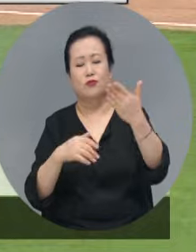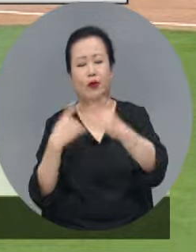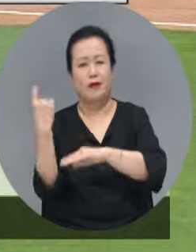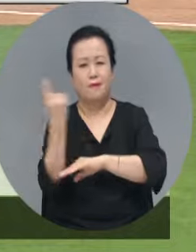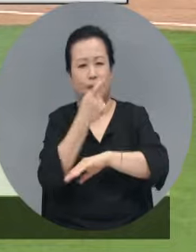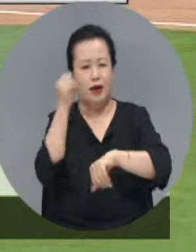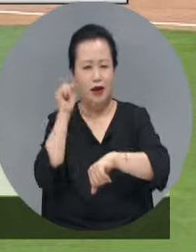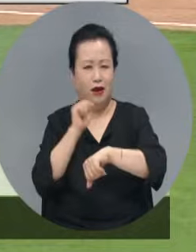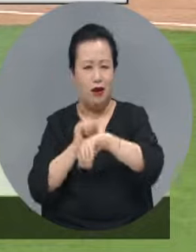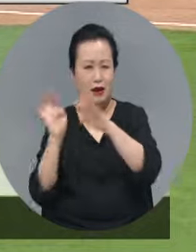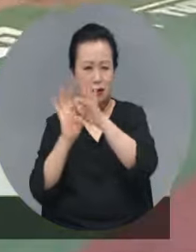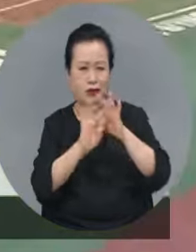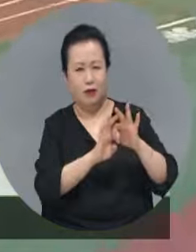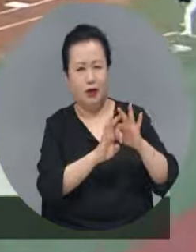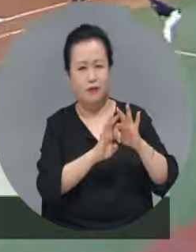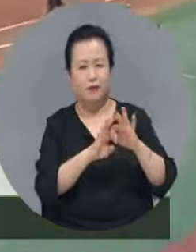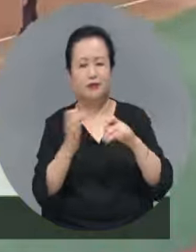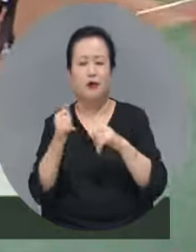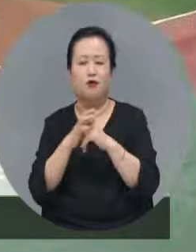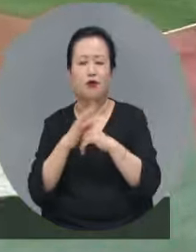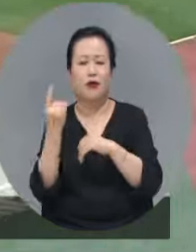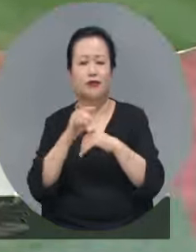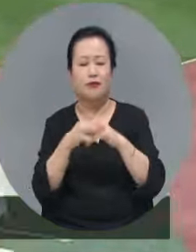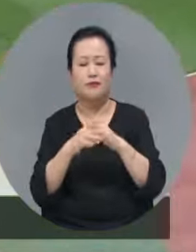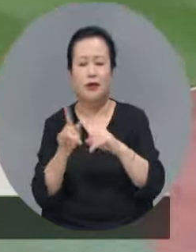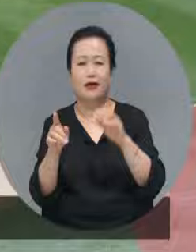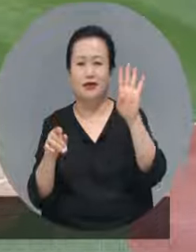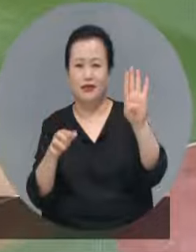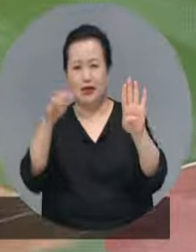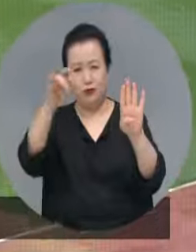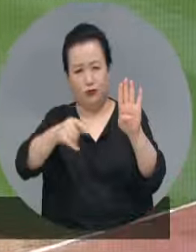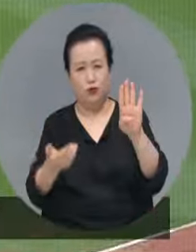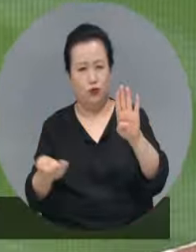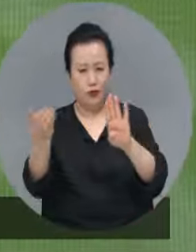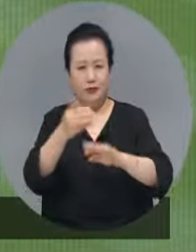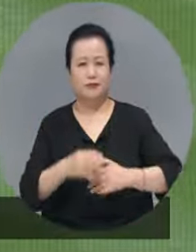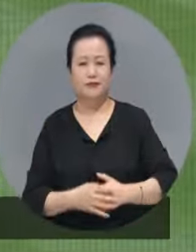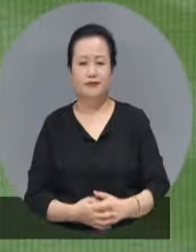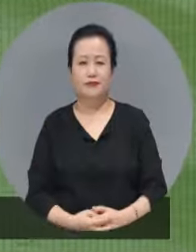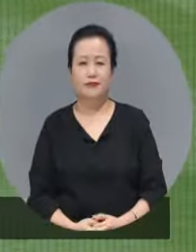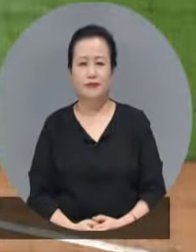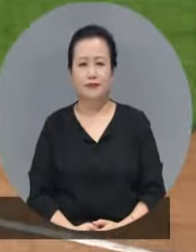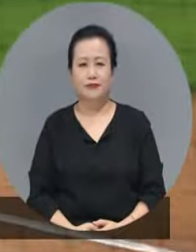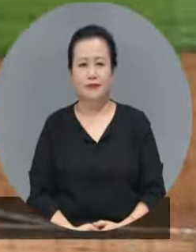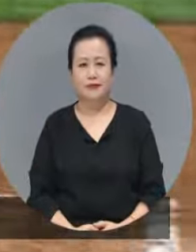안타를 달성하며 연속 경기 안타 부문 단독 4위로 올라섰습니다.